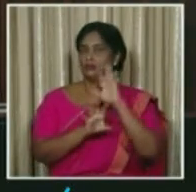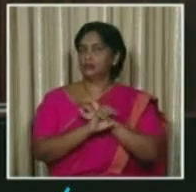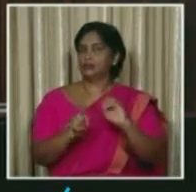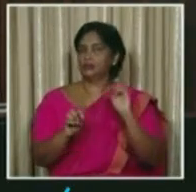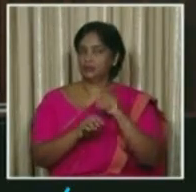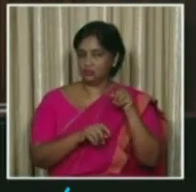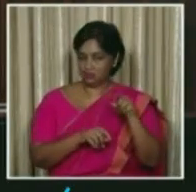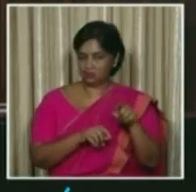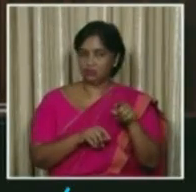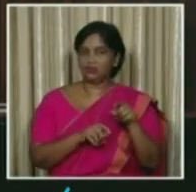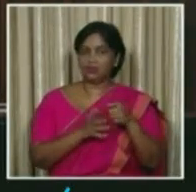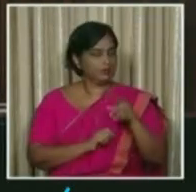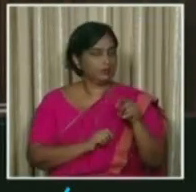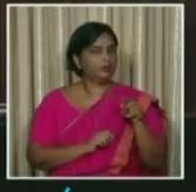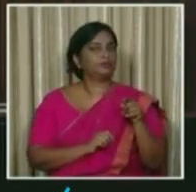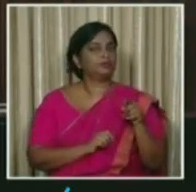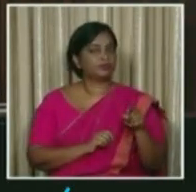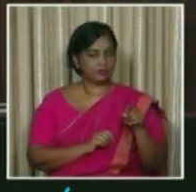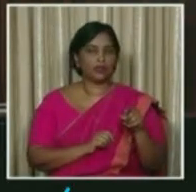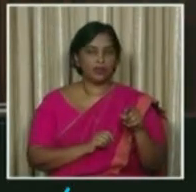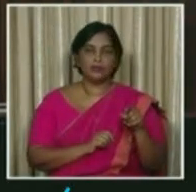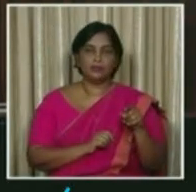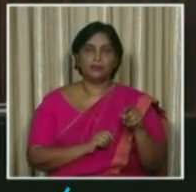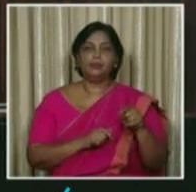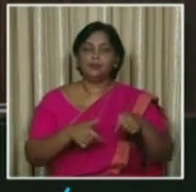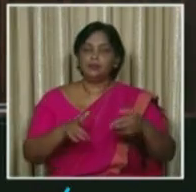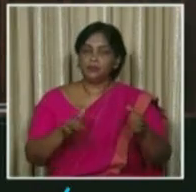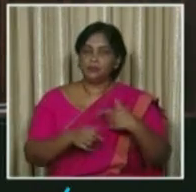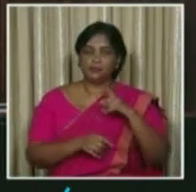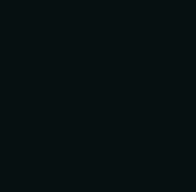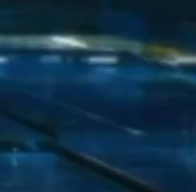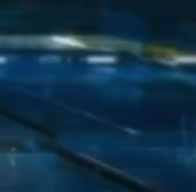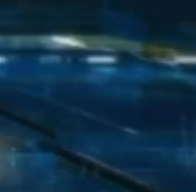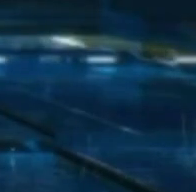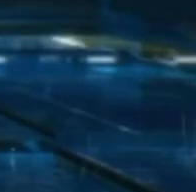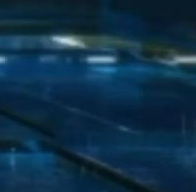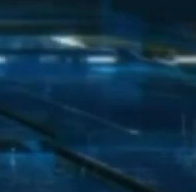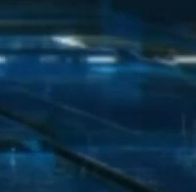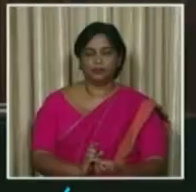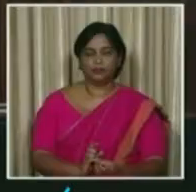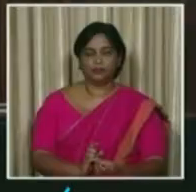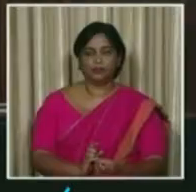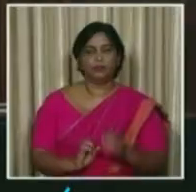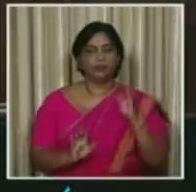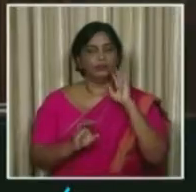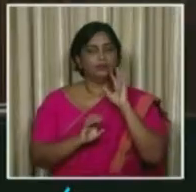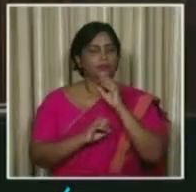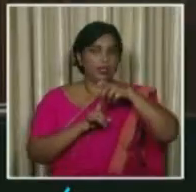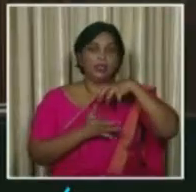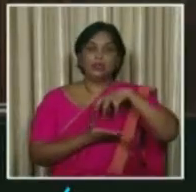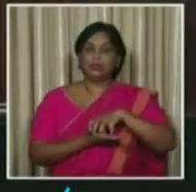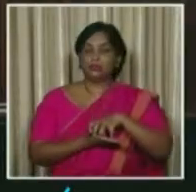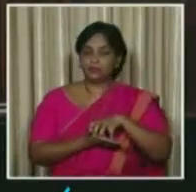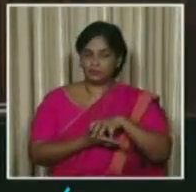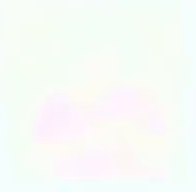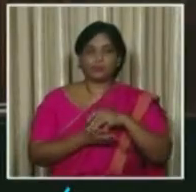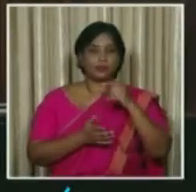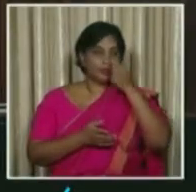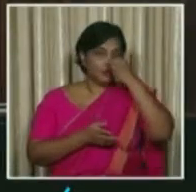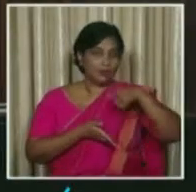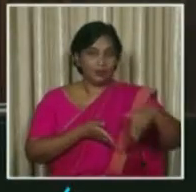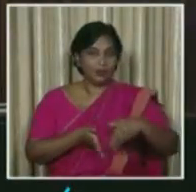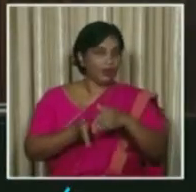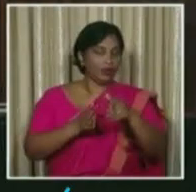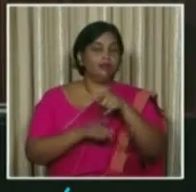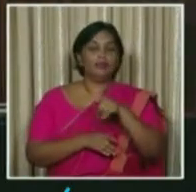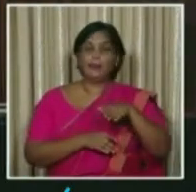සත් වාර්තාවෙන් ඉවත් කිරීමට කරුණු ලබන බව තවදුරටත් දන්වනු කැමැත්තෙමි. මාතර දිස්ත්‍රික්කයේ නිල්වලා ගඟ ඇතුළු